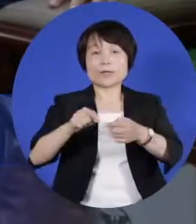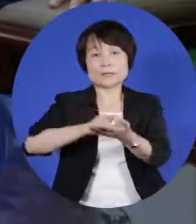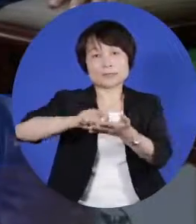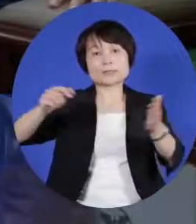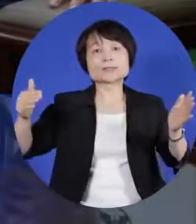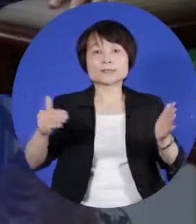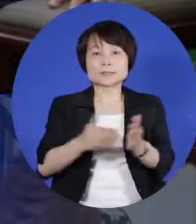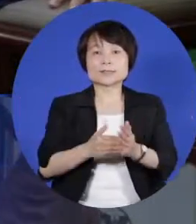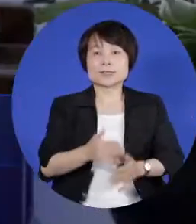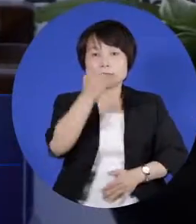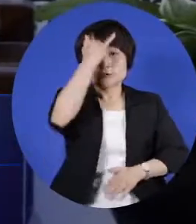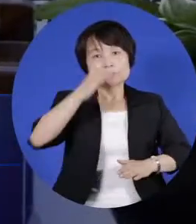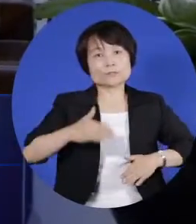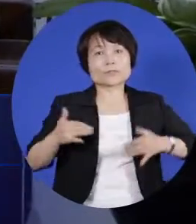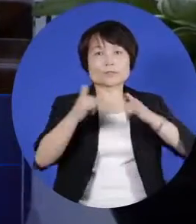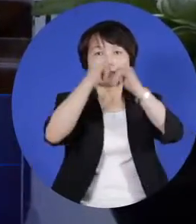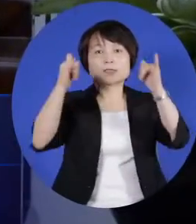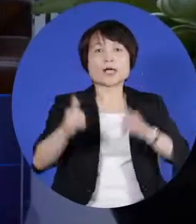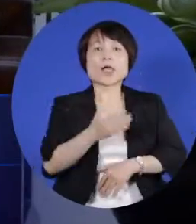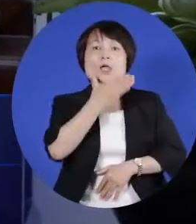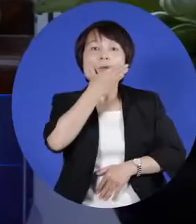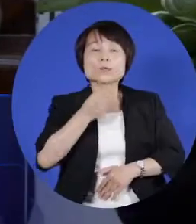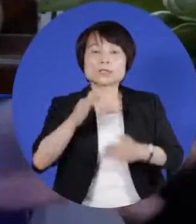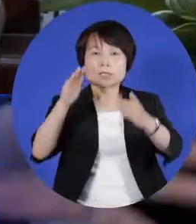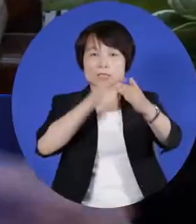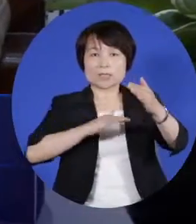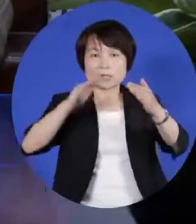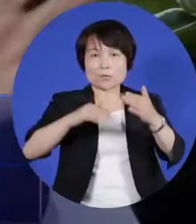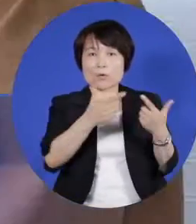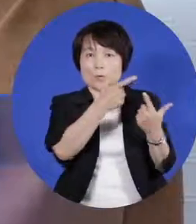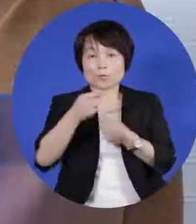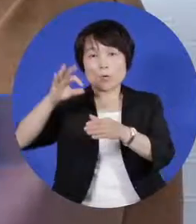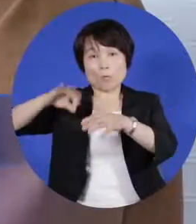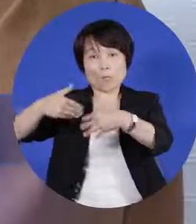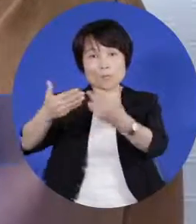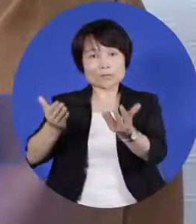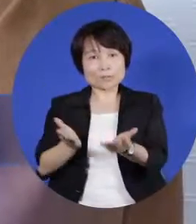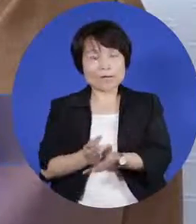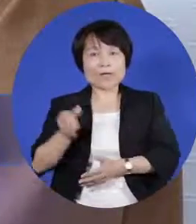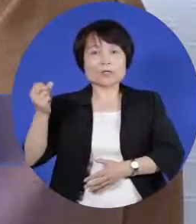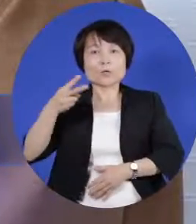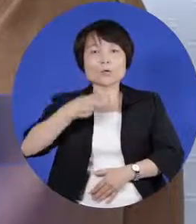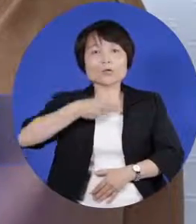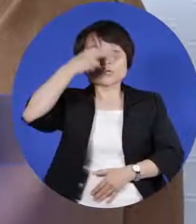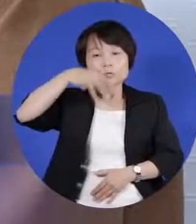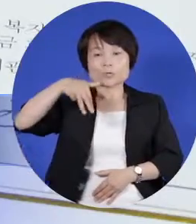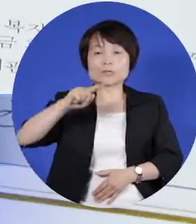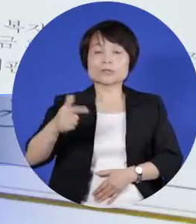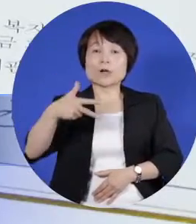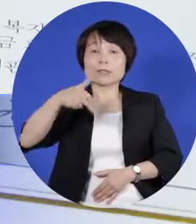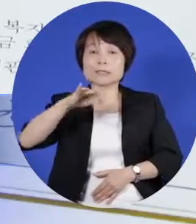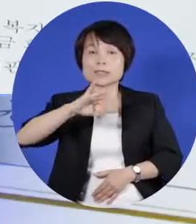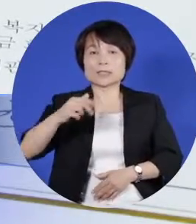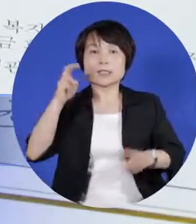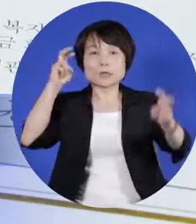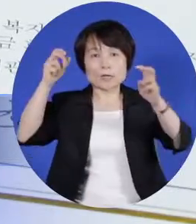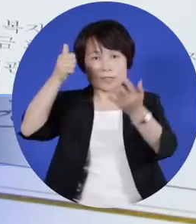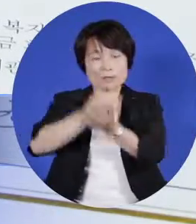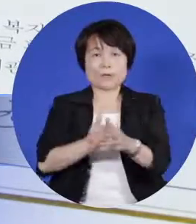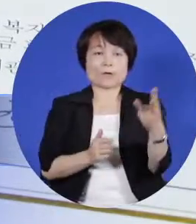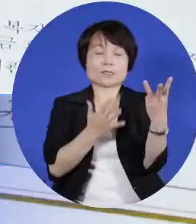더 공주 시장과 충남 사회복지공동모금회의 관념 회장 김현경 천지인 주조 대표가 협 역사의 공동